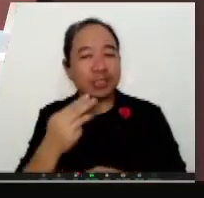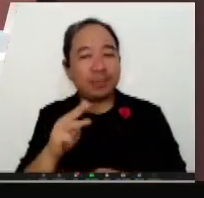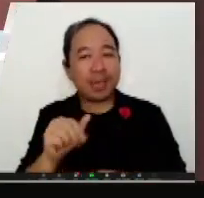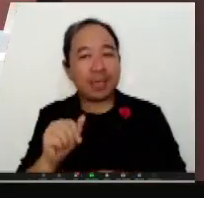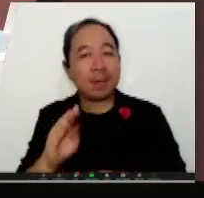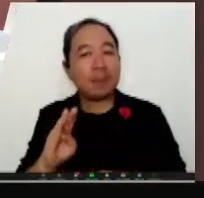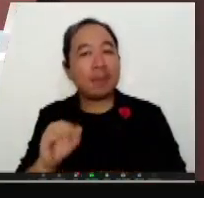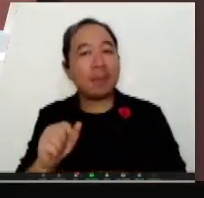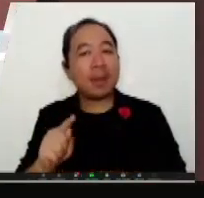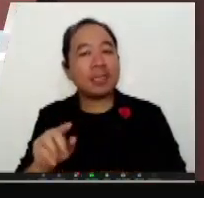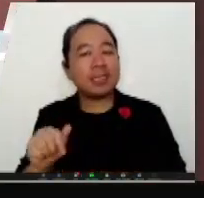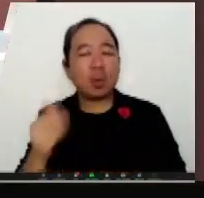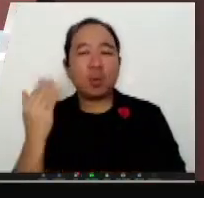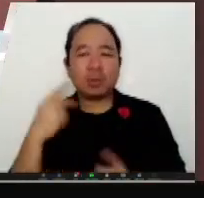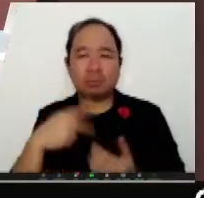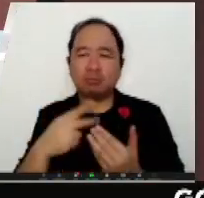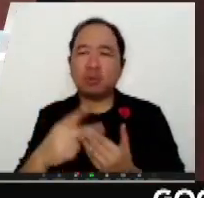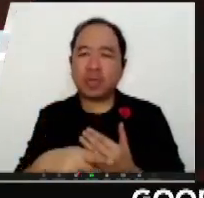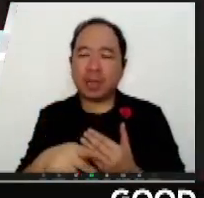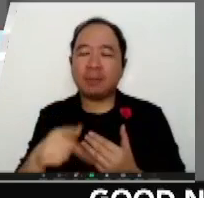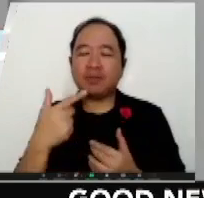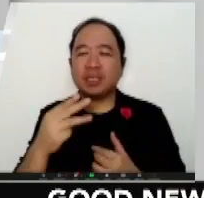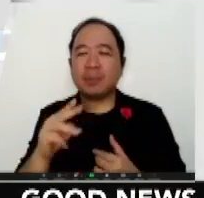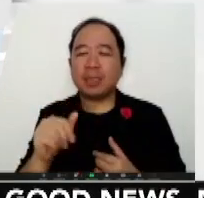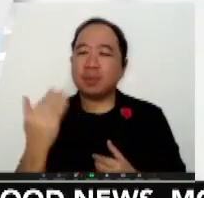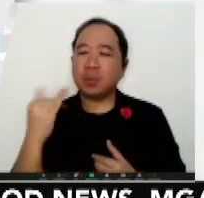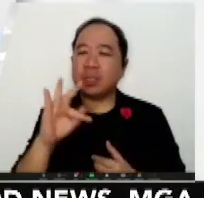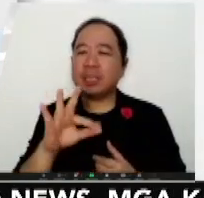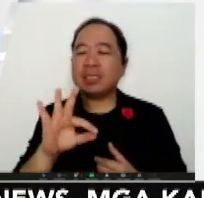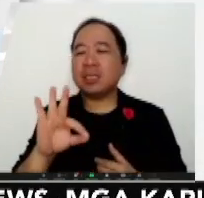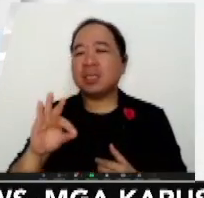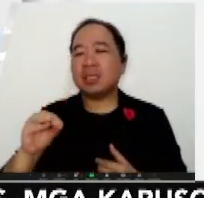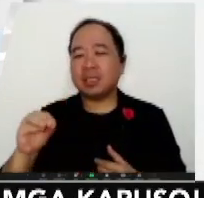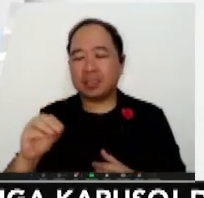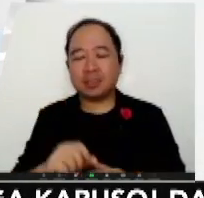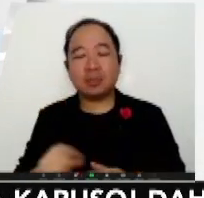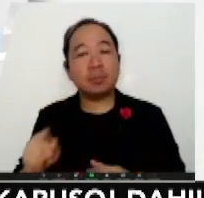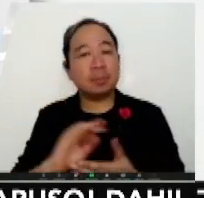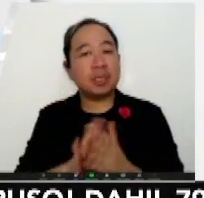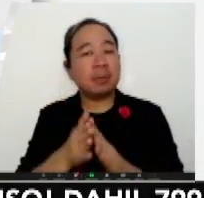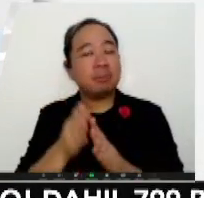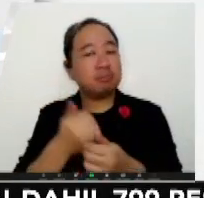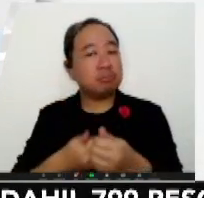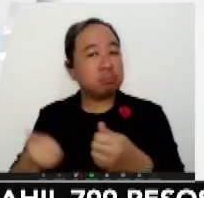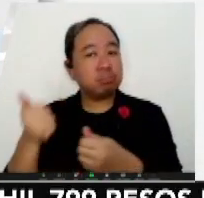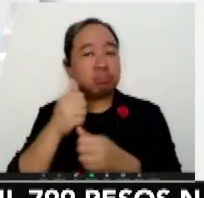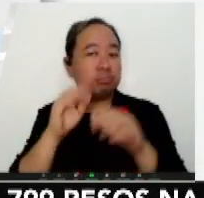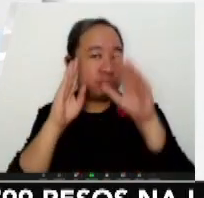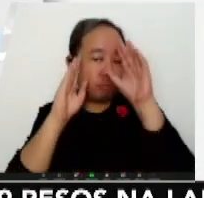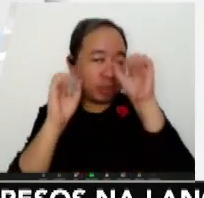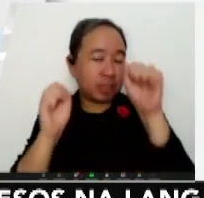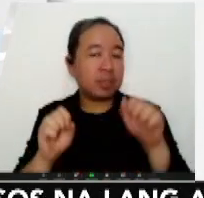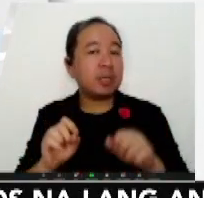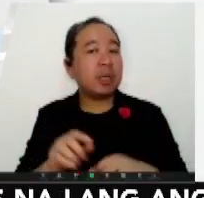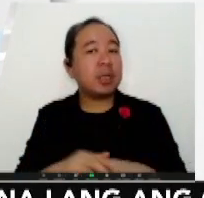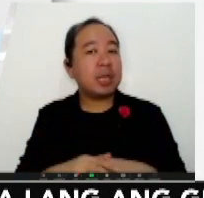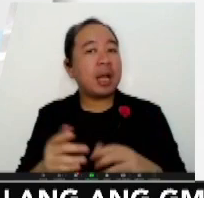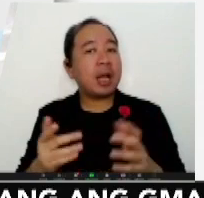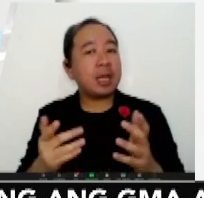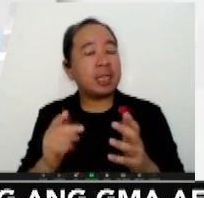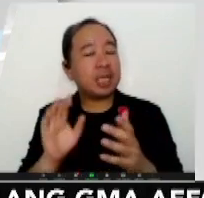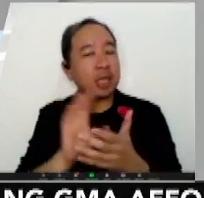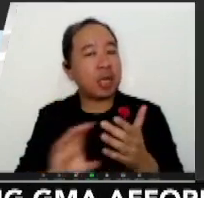mga programa ng GMA Network noong 1990s. Naging presidente rin siya ng Phoebus College of Bible noong